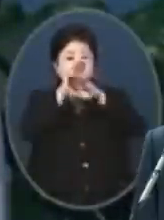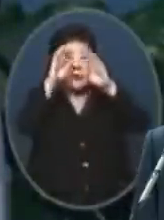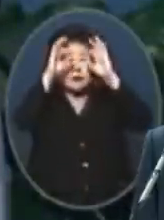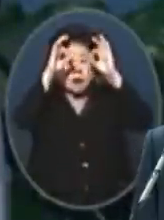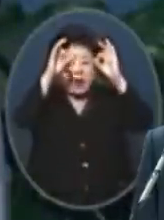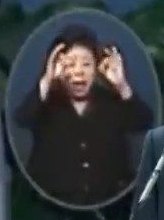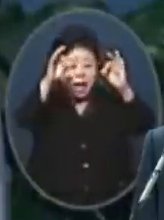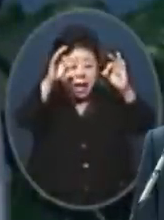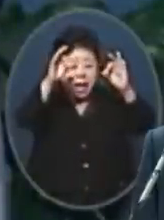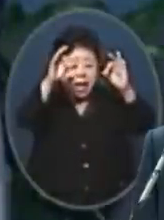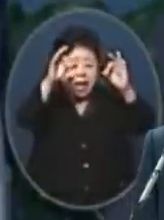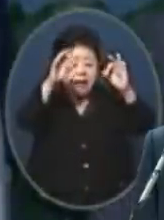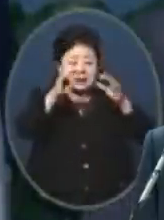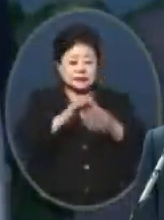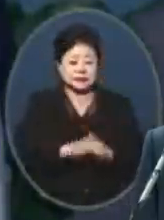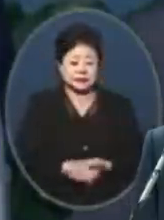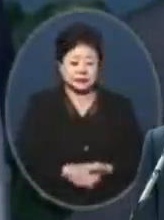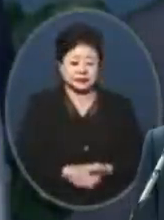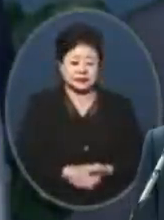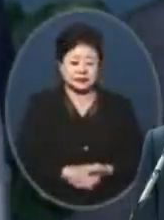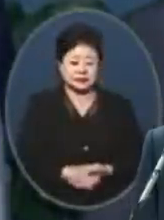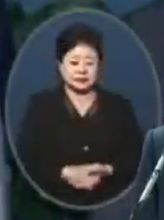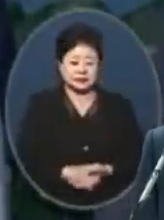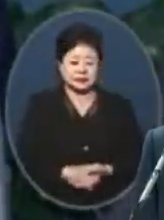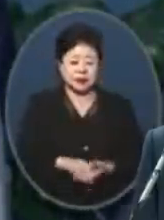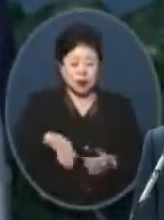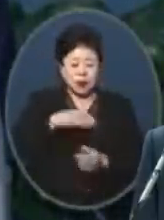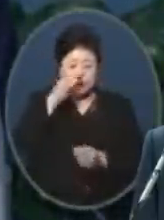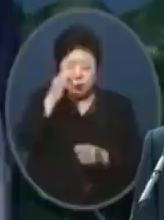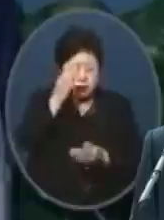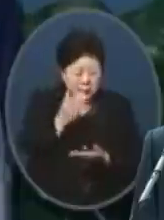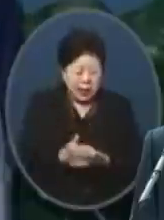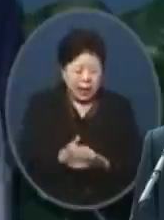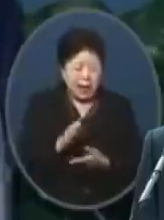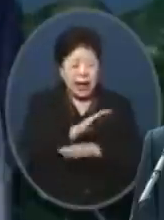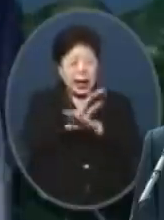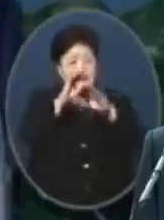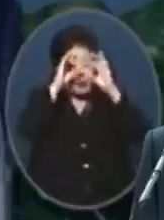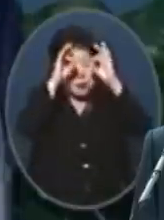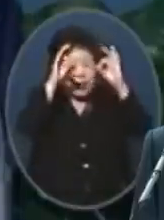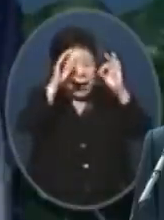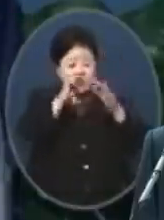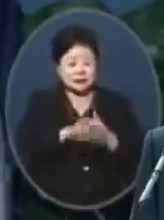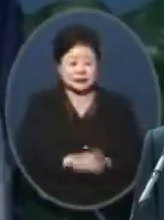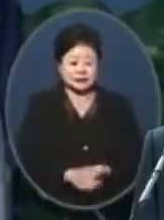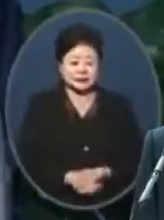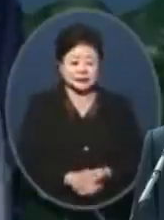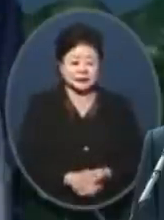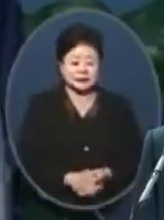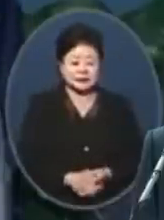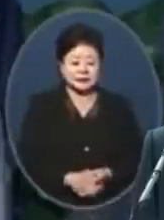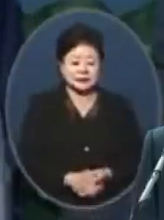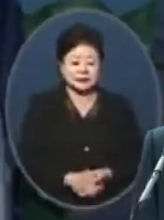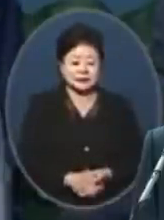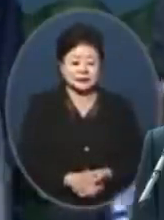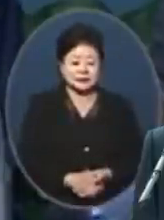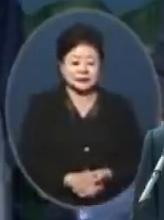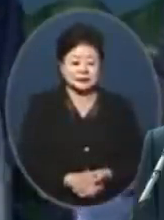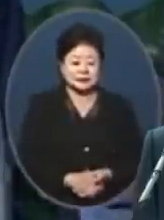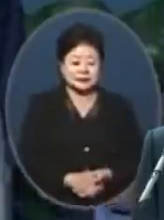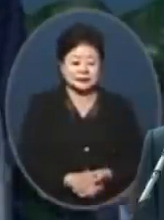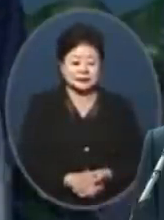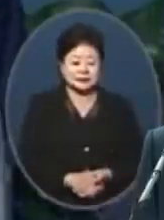쳐다보라. But what did Moses say? 환경을 바라보지 말고 하늘을 쳐다보라. He said, look at the sky. Do not look